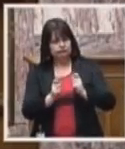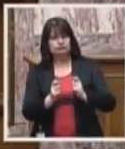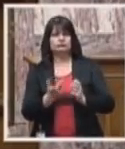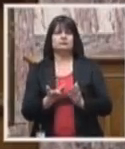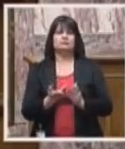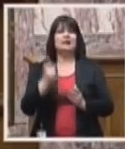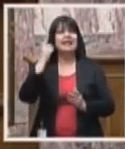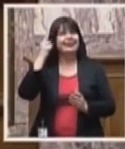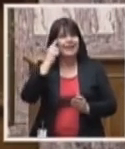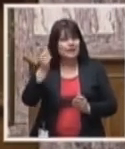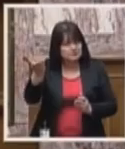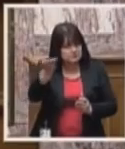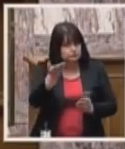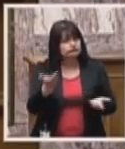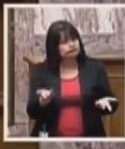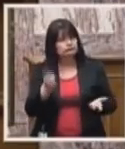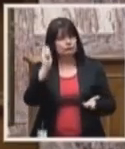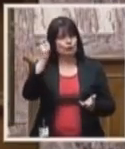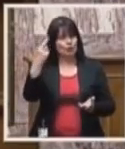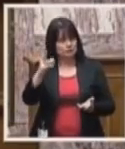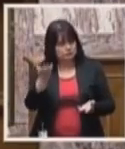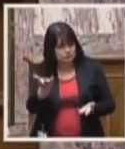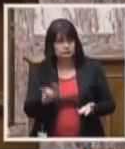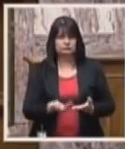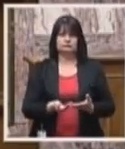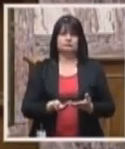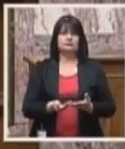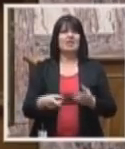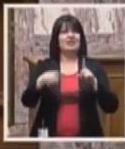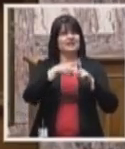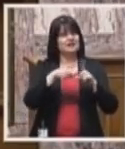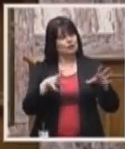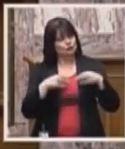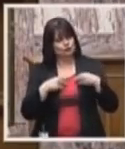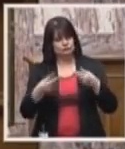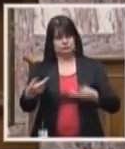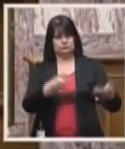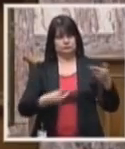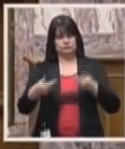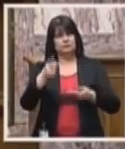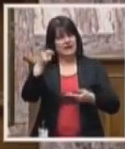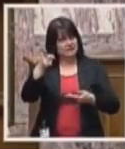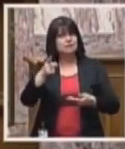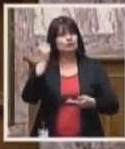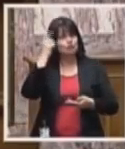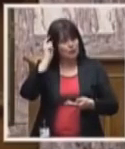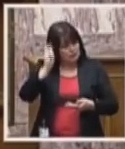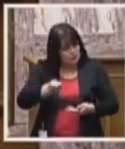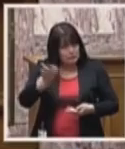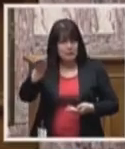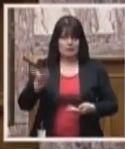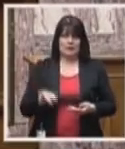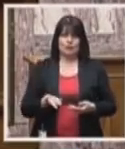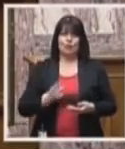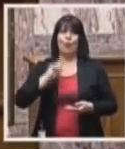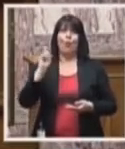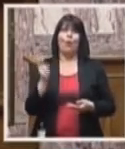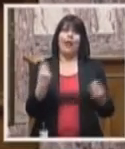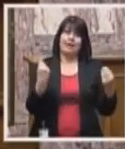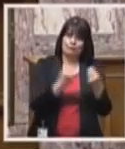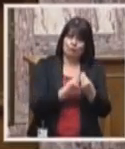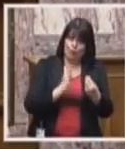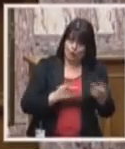κόμματος, τις εφικτές, τις καλές, να τις υιοθετήσουμε. Και πράγματι έχετε καταθέσει ιδέες. Το αναγνωρίζω. Δεν λέω ότι όλες είναι